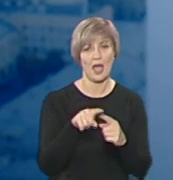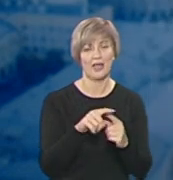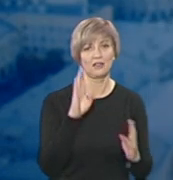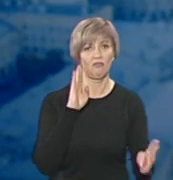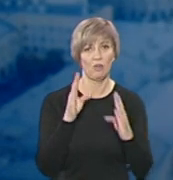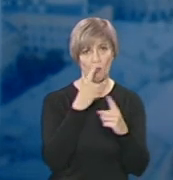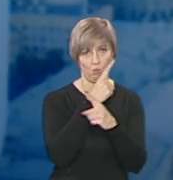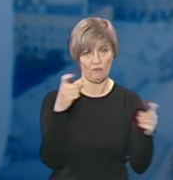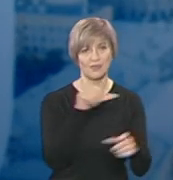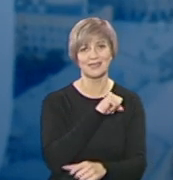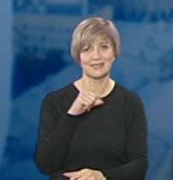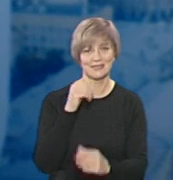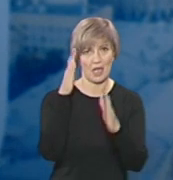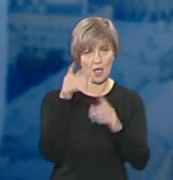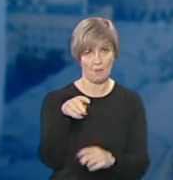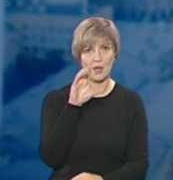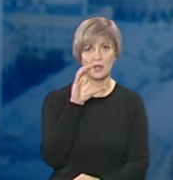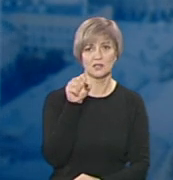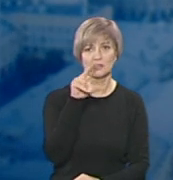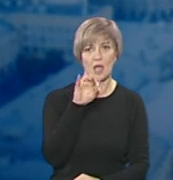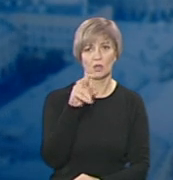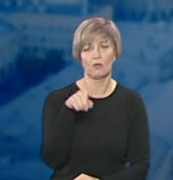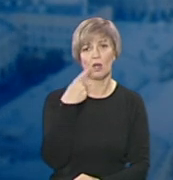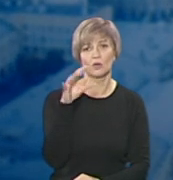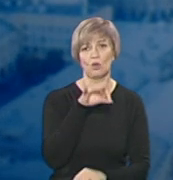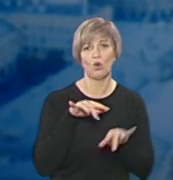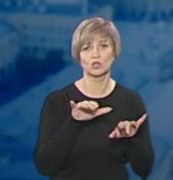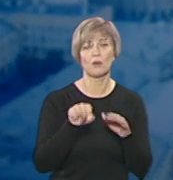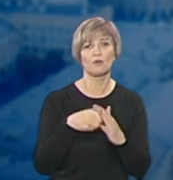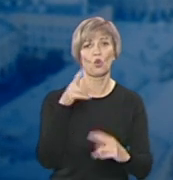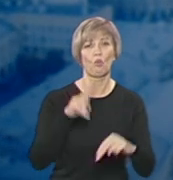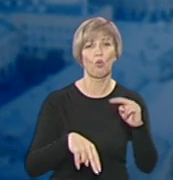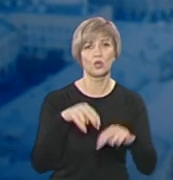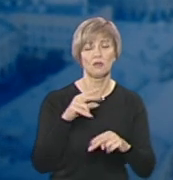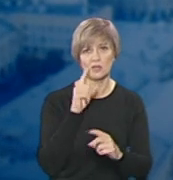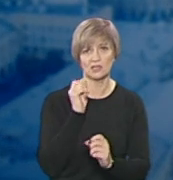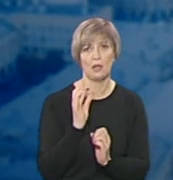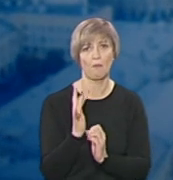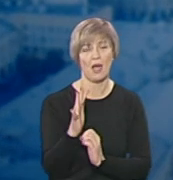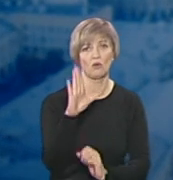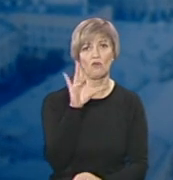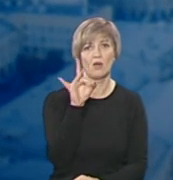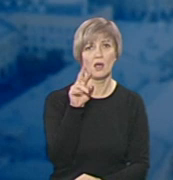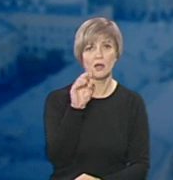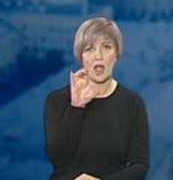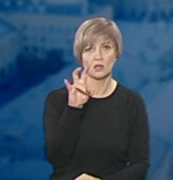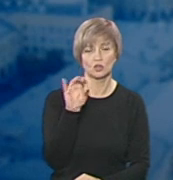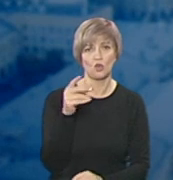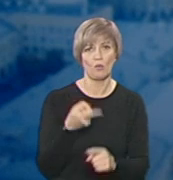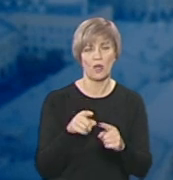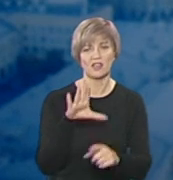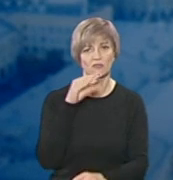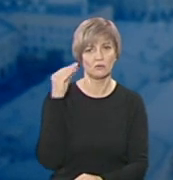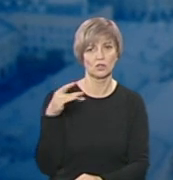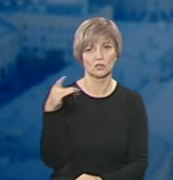Фейсбуці повідомив сам Садовий. За його словами, йдеться про справу щодо будівництва індустріального парку в Рясному. Це в Шевченківському районі